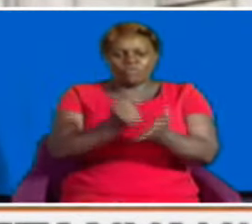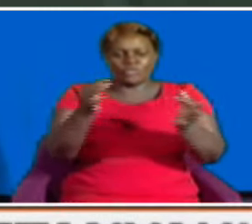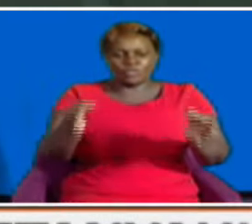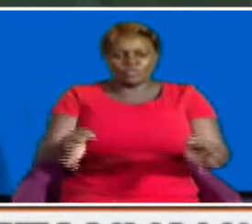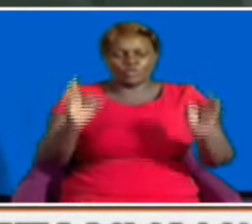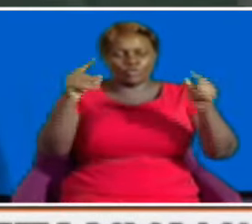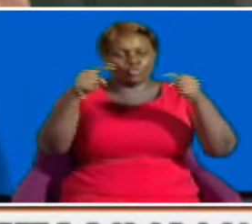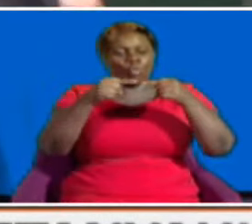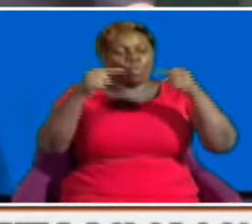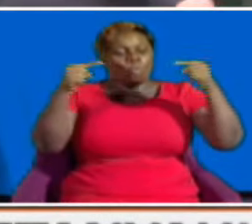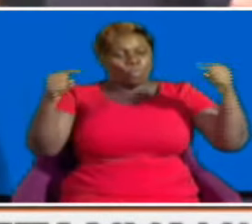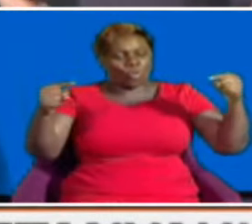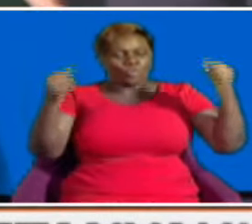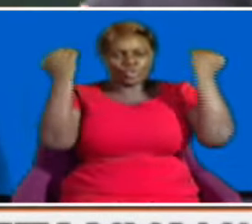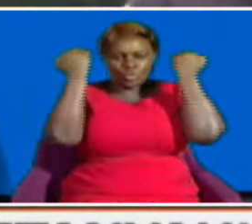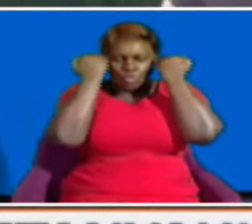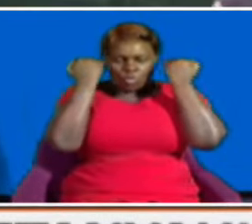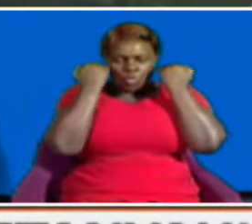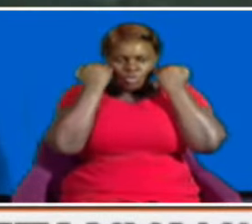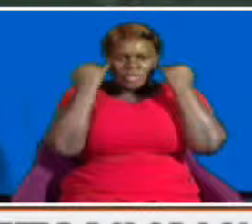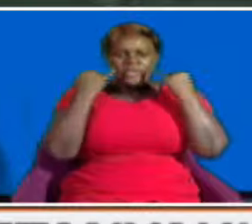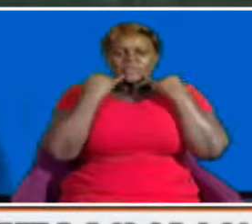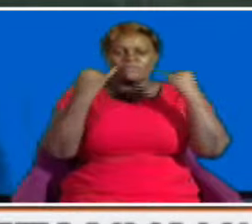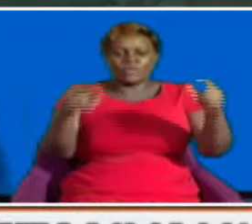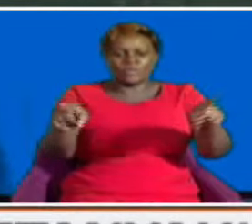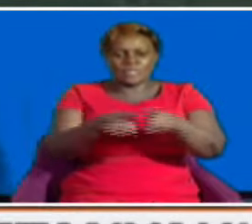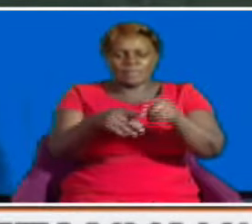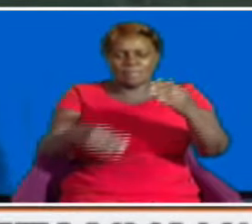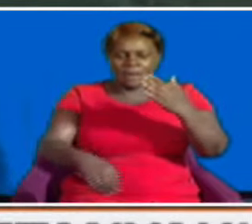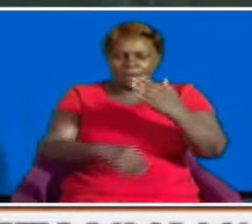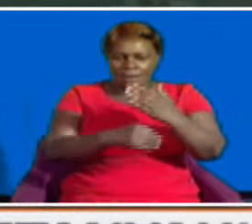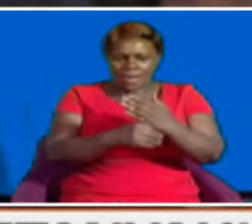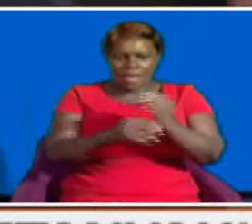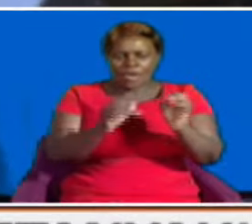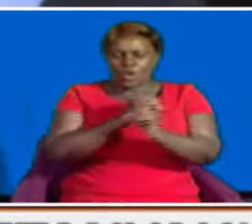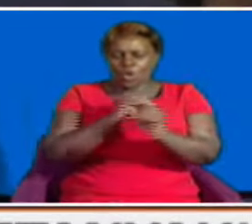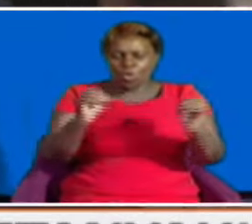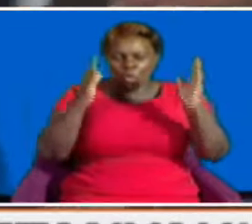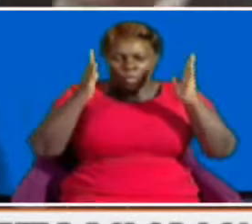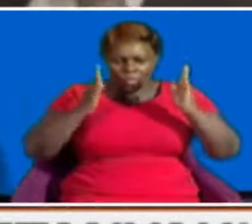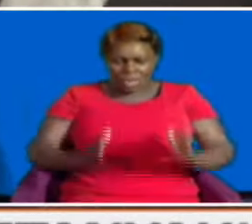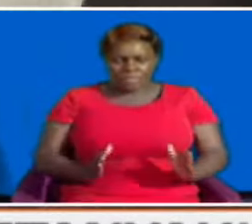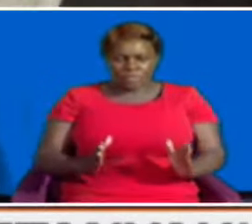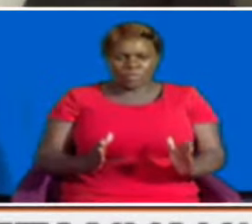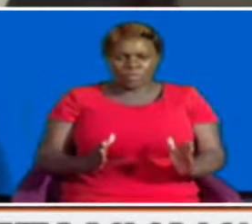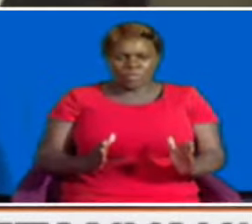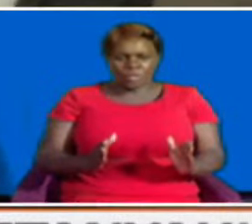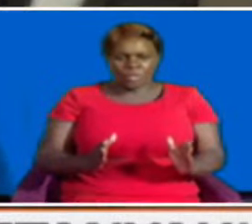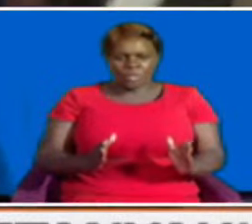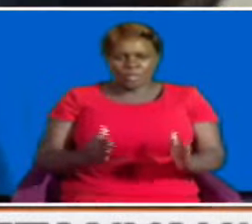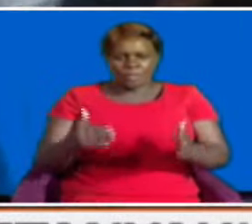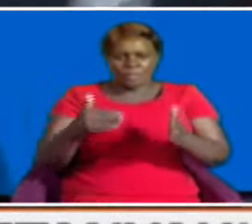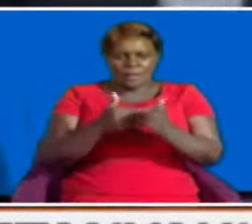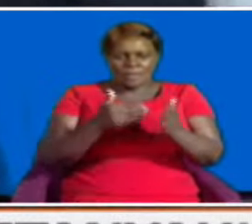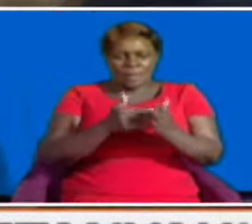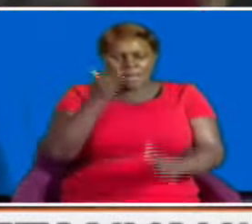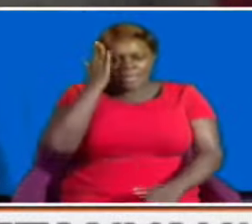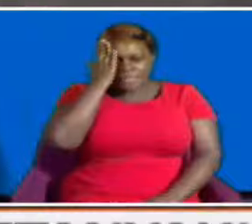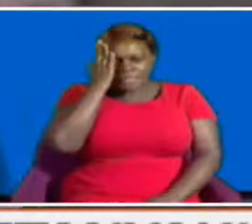ya kupinga mahakama hiyo. Taarifa hiyo pia iliongezea kusema kuwa hakuna yoyote au lolote litakalozuia